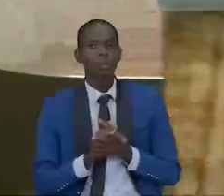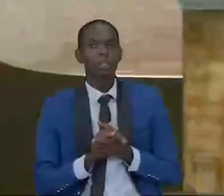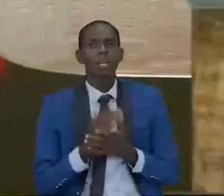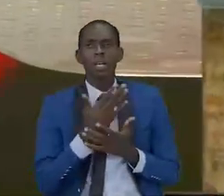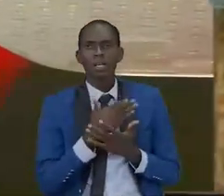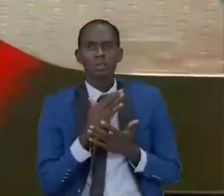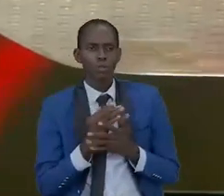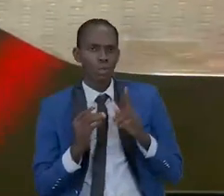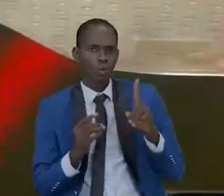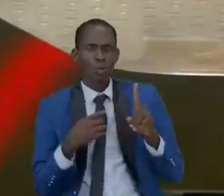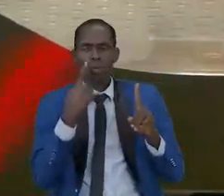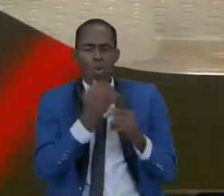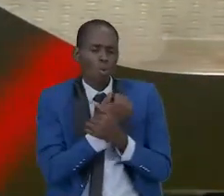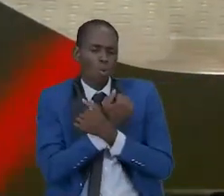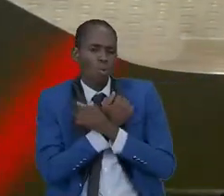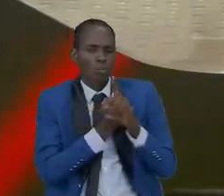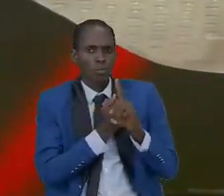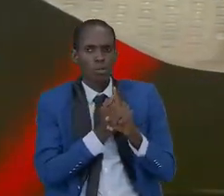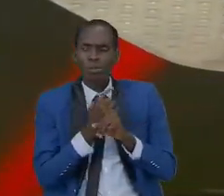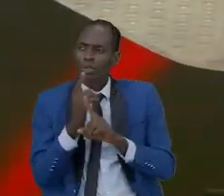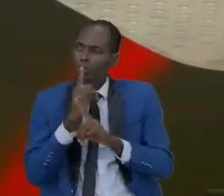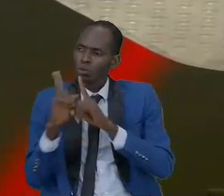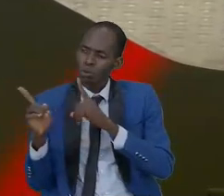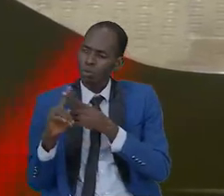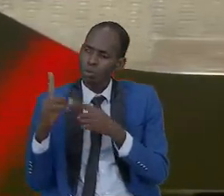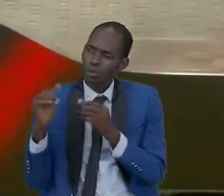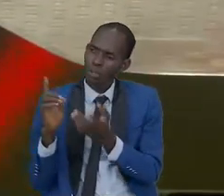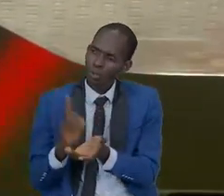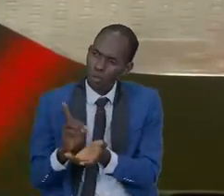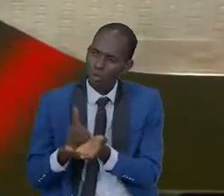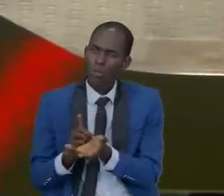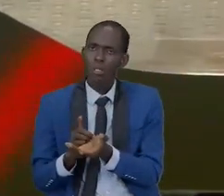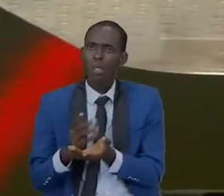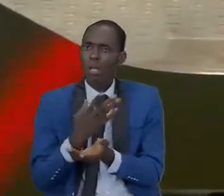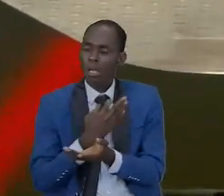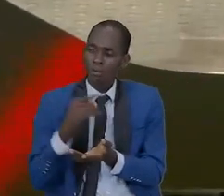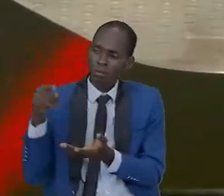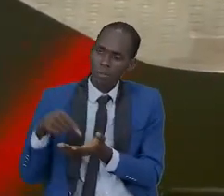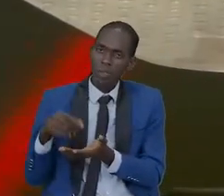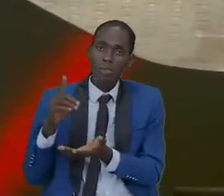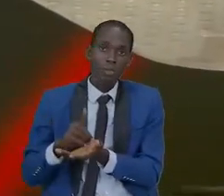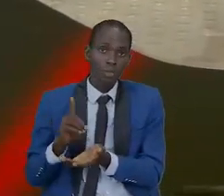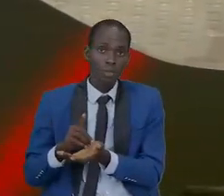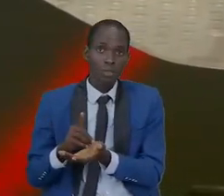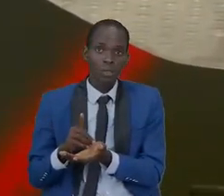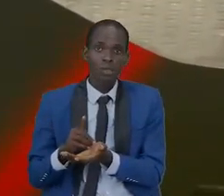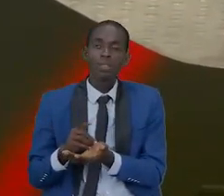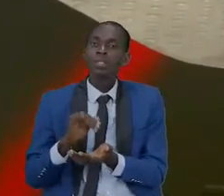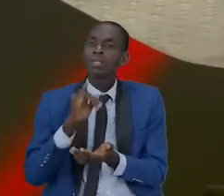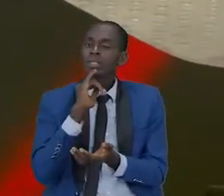ainsi quelqu'un qui vous aime a parlé à un docteur et ce docteur ce médecin il est